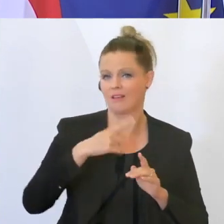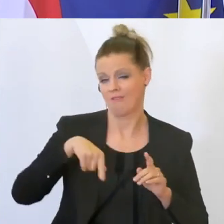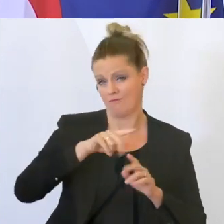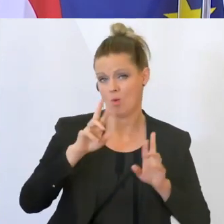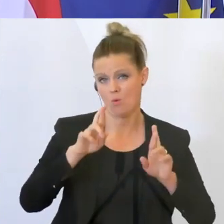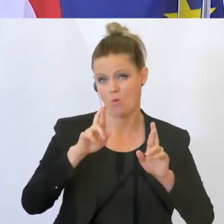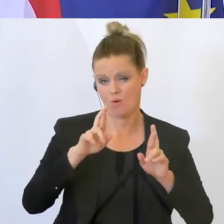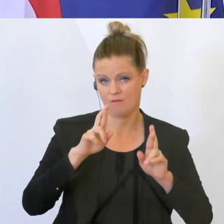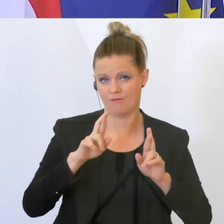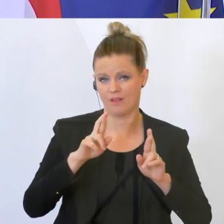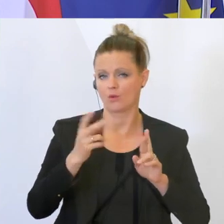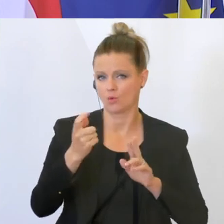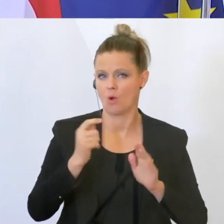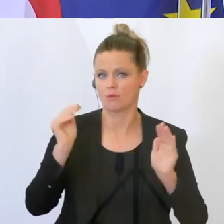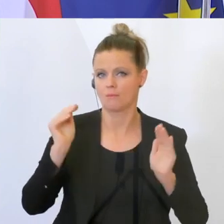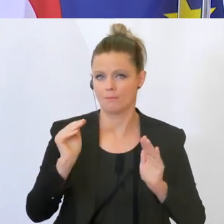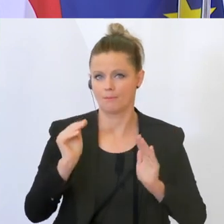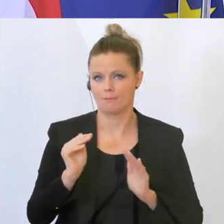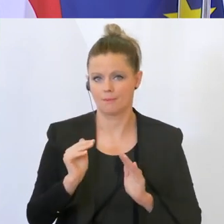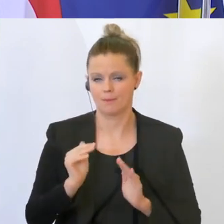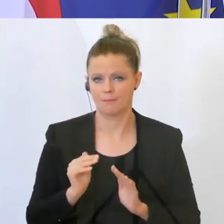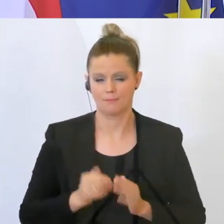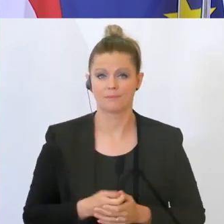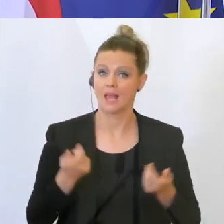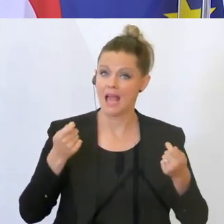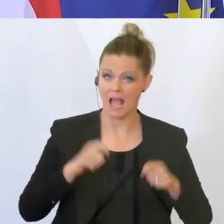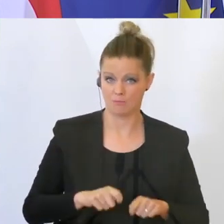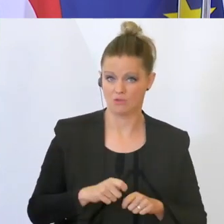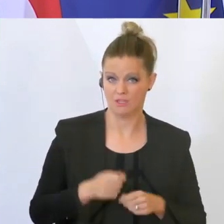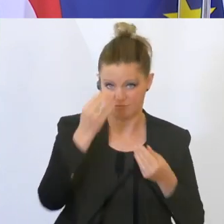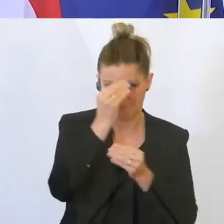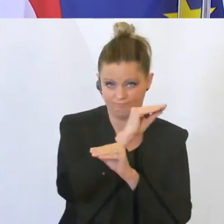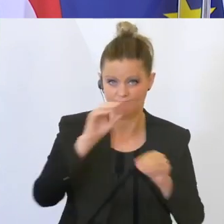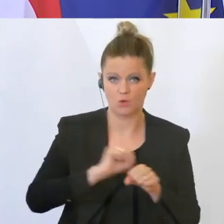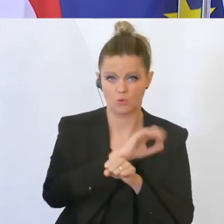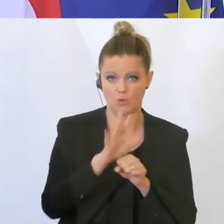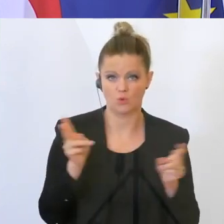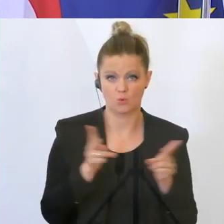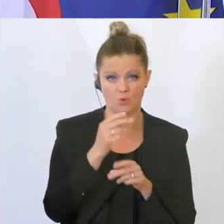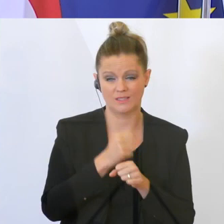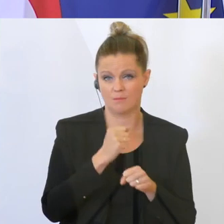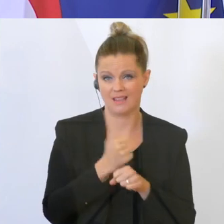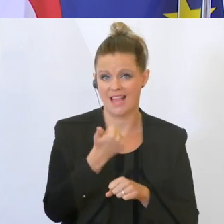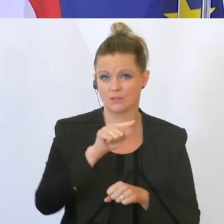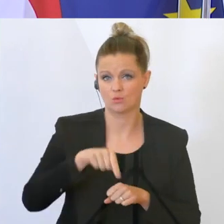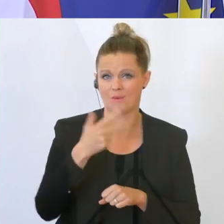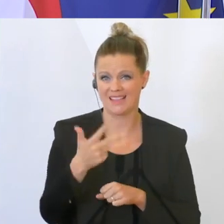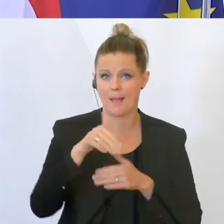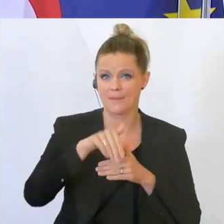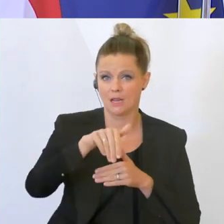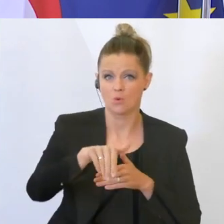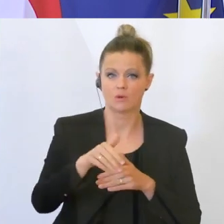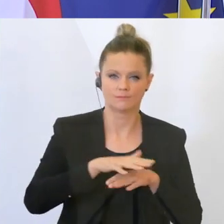weitere Senkungen hier in diesem Bereich. Abschließend ist zu sagen, dass sie mit der Corona-Kurzarbeit mehr als 1,3